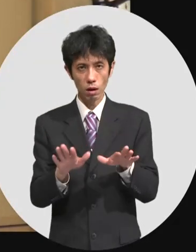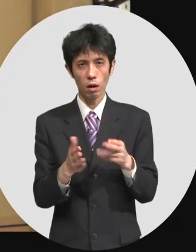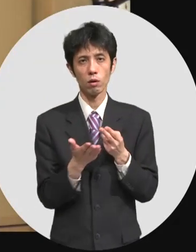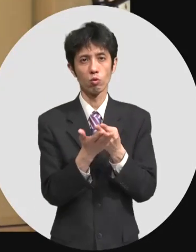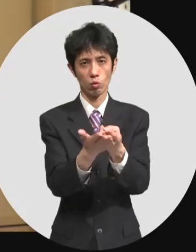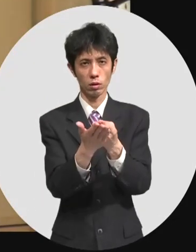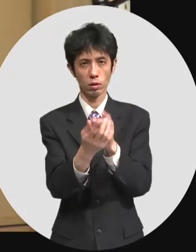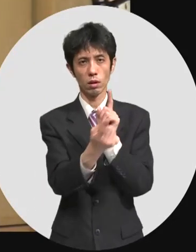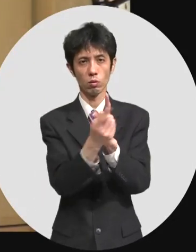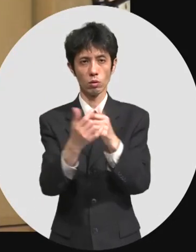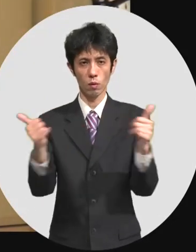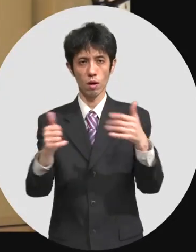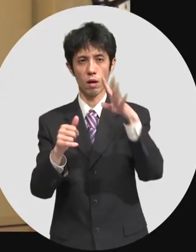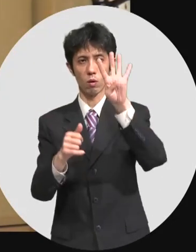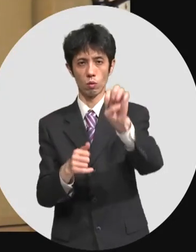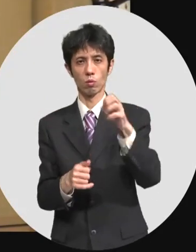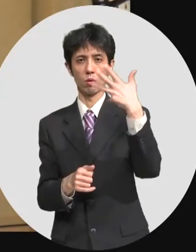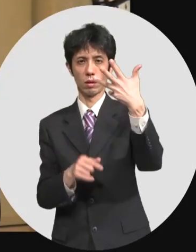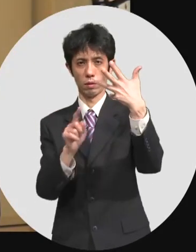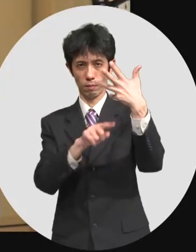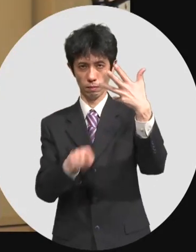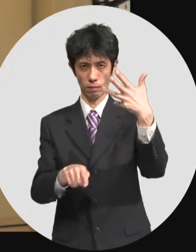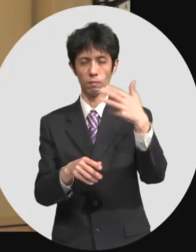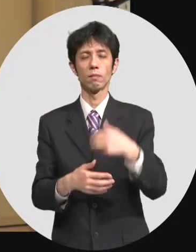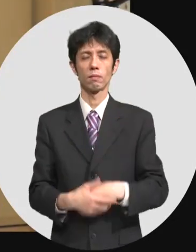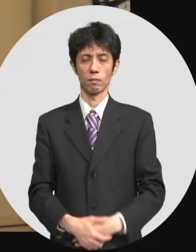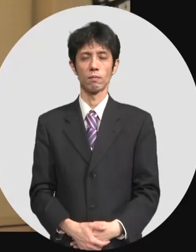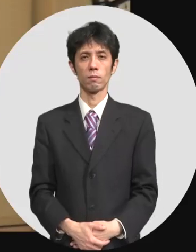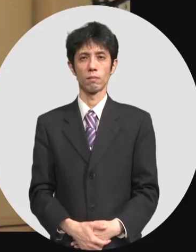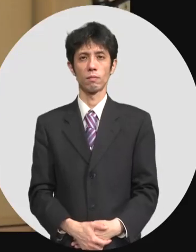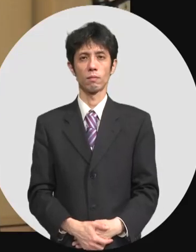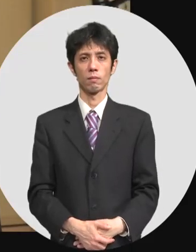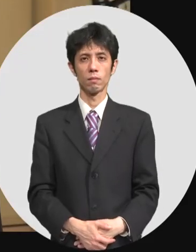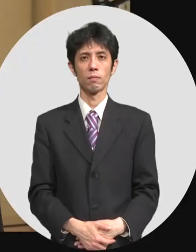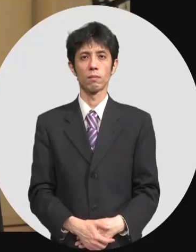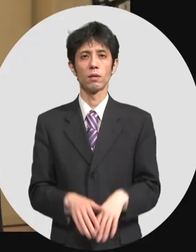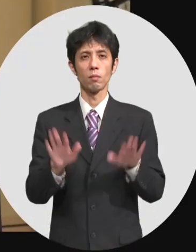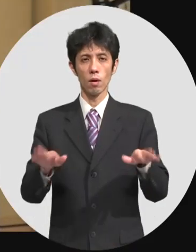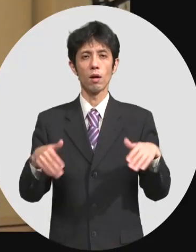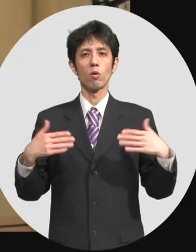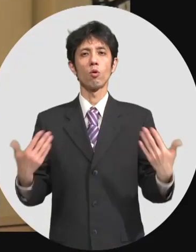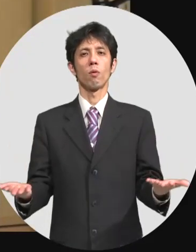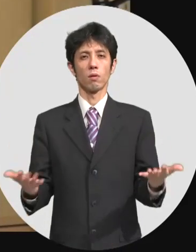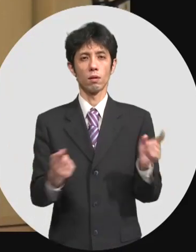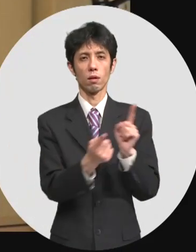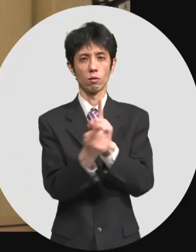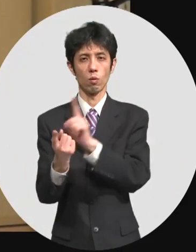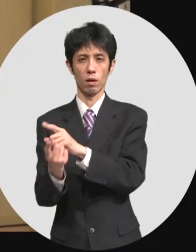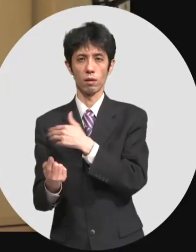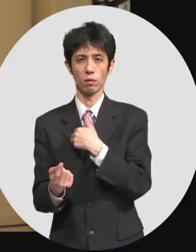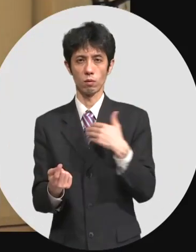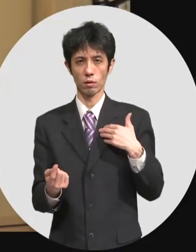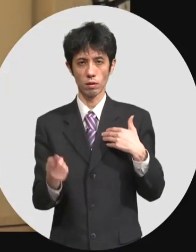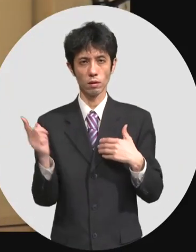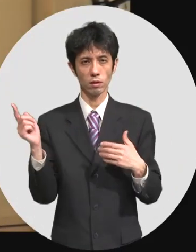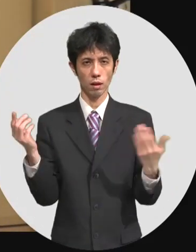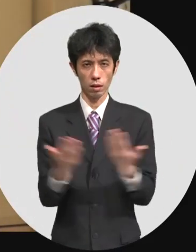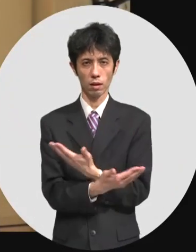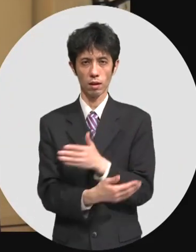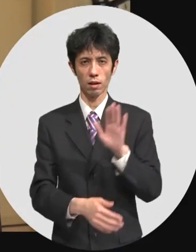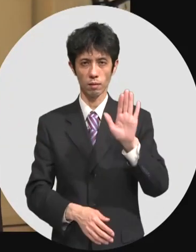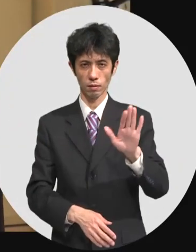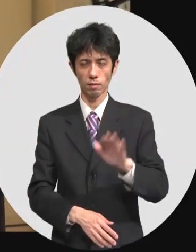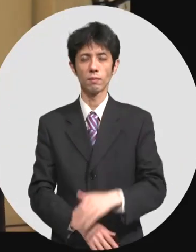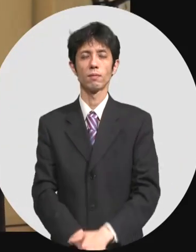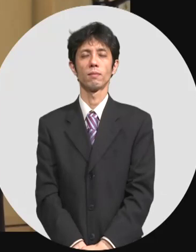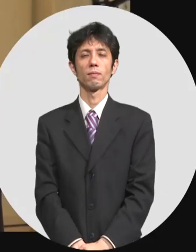でございまして、現在入院対象者は48名ということでございまして、かなり余裕を持った対応